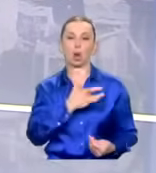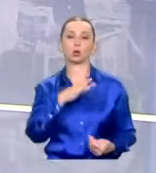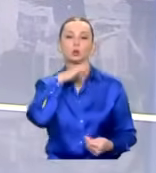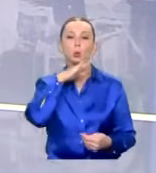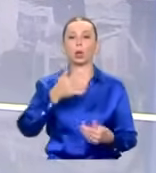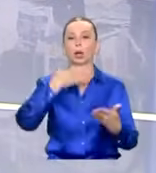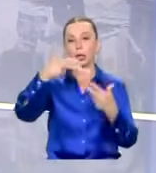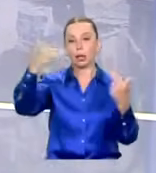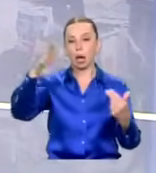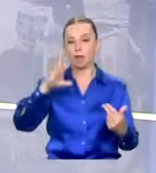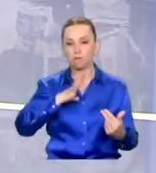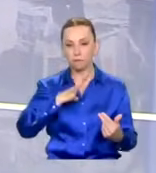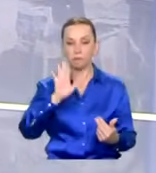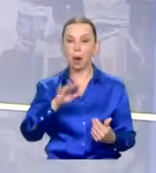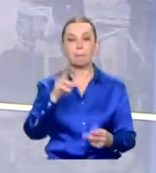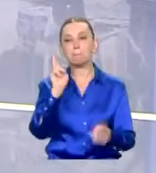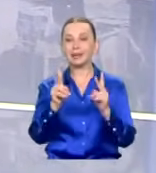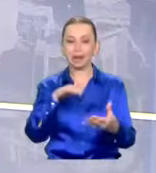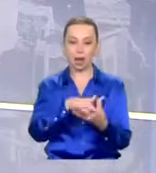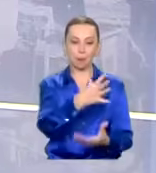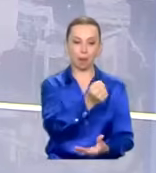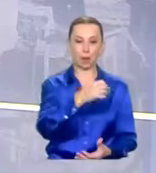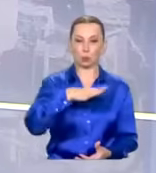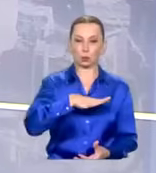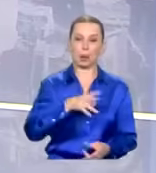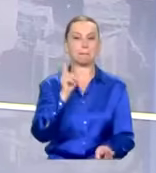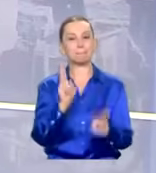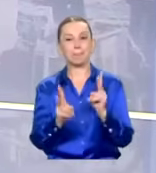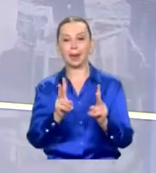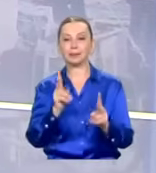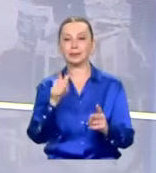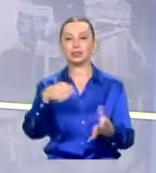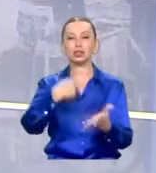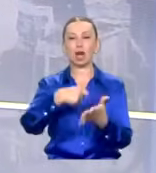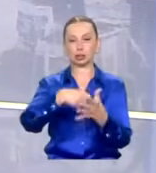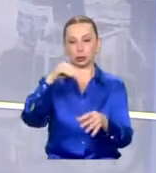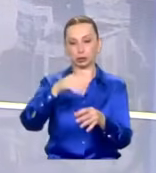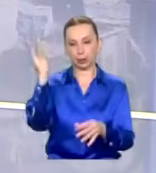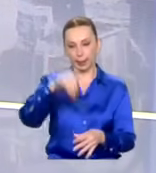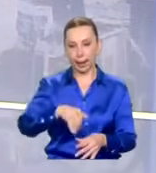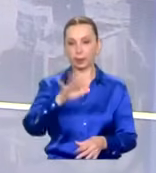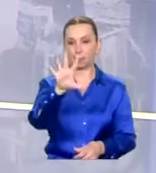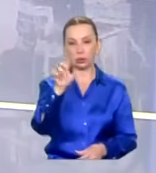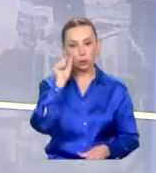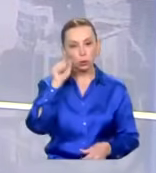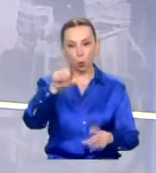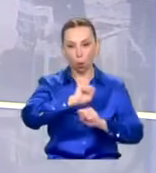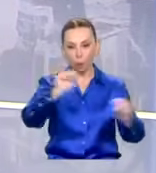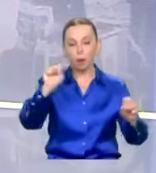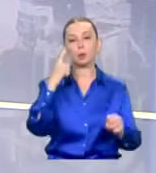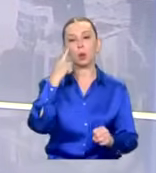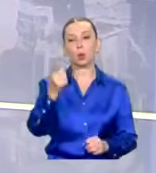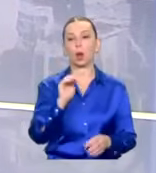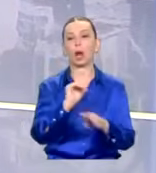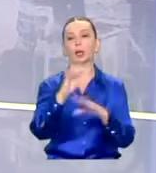hikayeler kaldı. Kimi ayakkabı almak için, kimi ise pazar alışverişi için evden çıkmıştı. 5 kişi o patlamada can